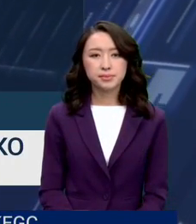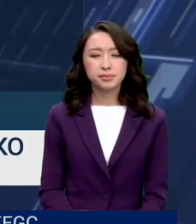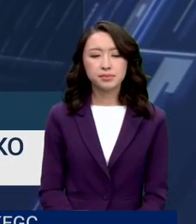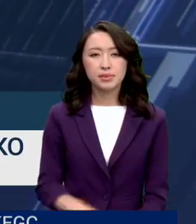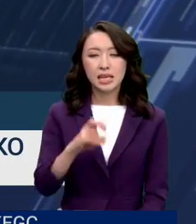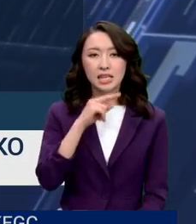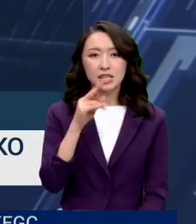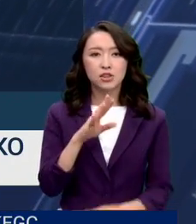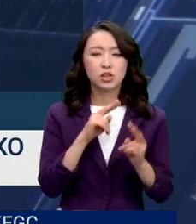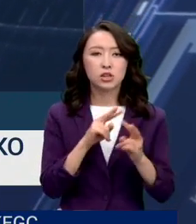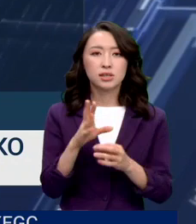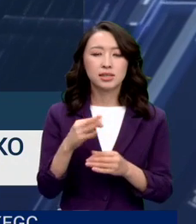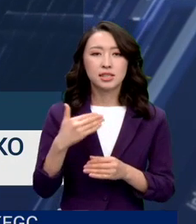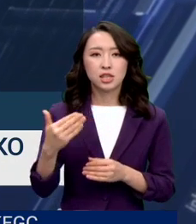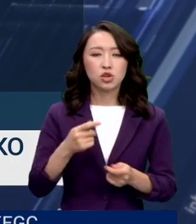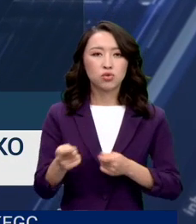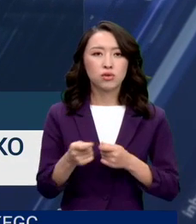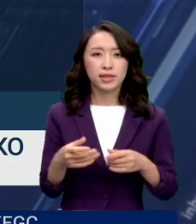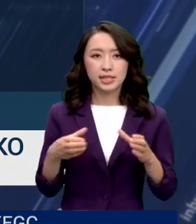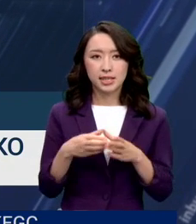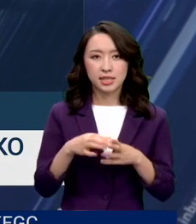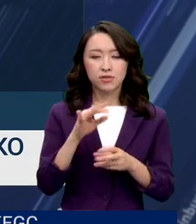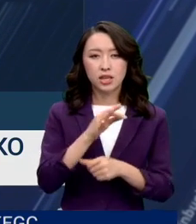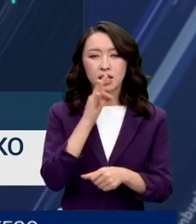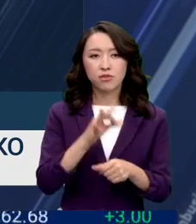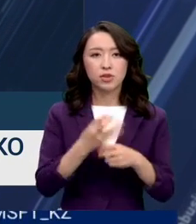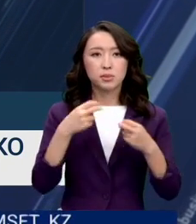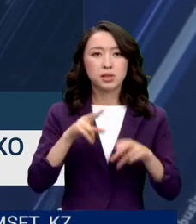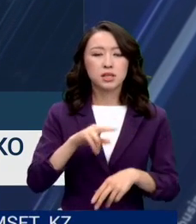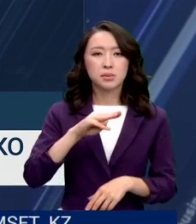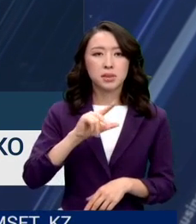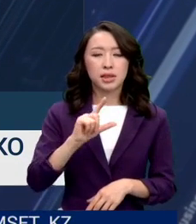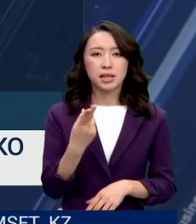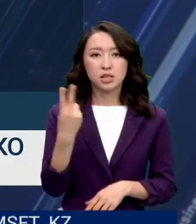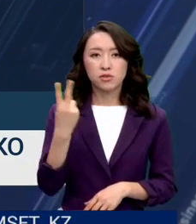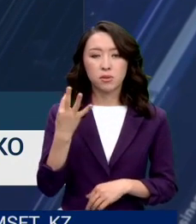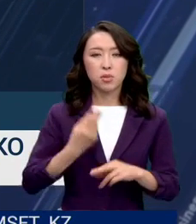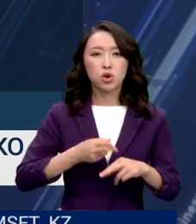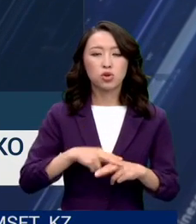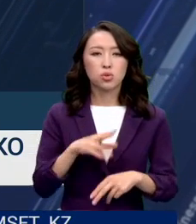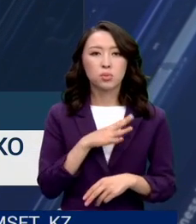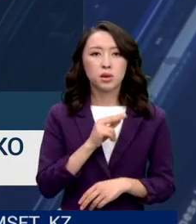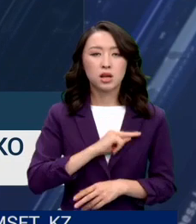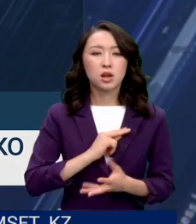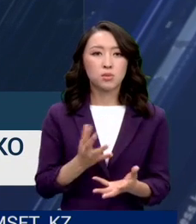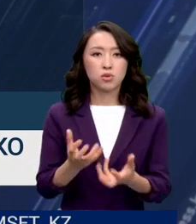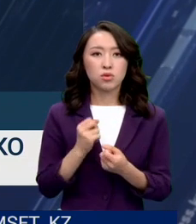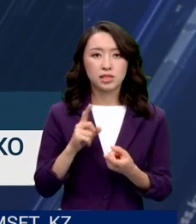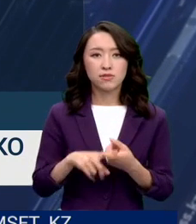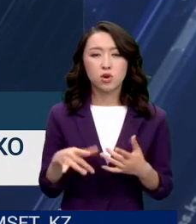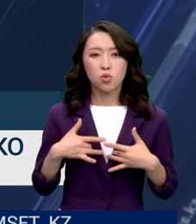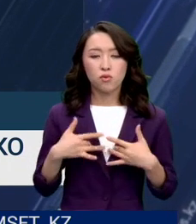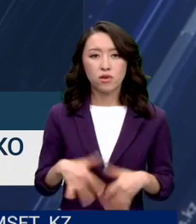Ненадлежащий контроль со стороны руководящего состава и ответственных специалистов ПТЭЦ-2, по которым приняты кадровые решения в виде